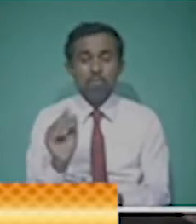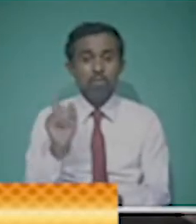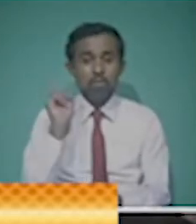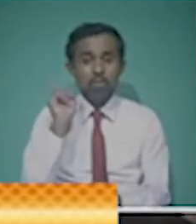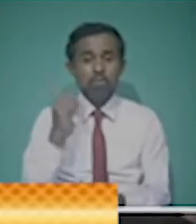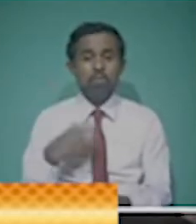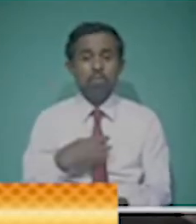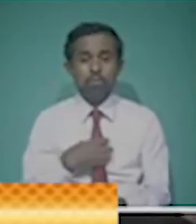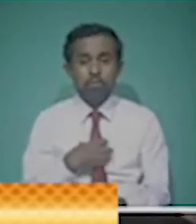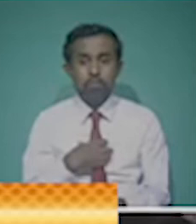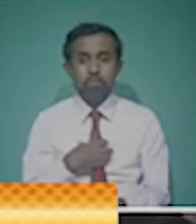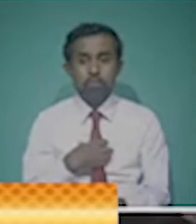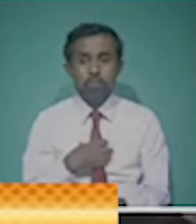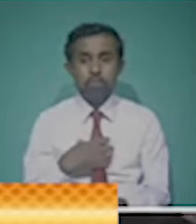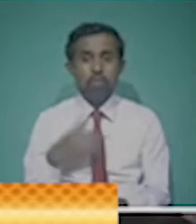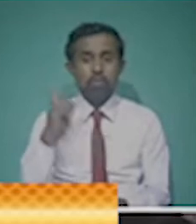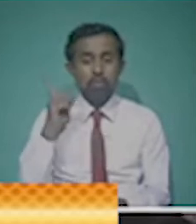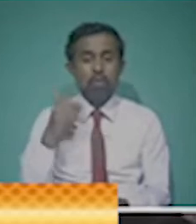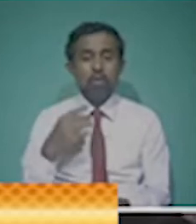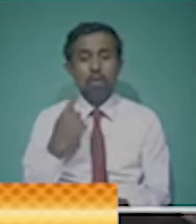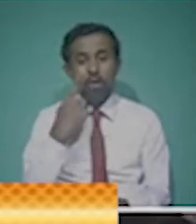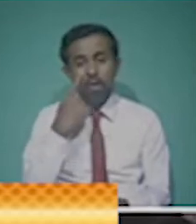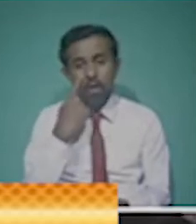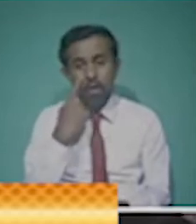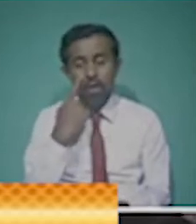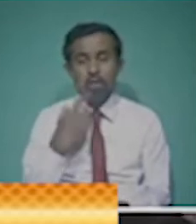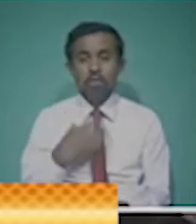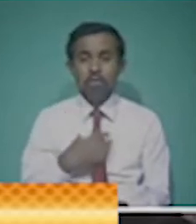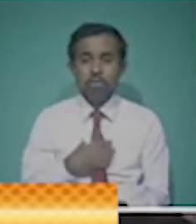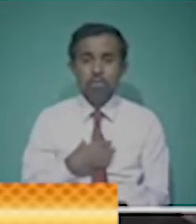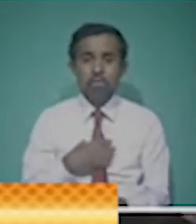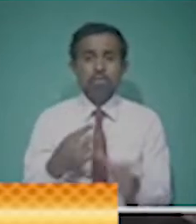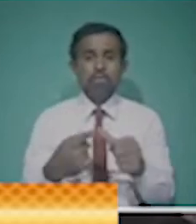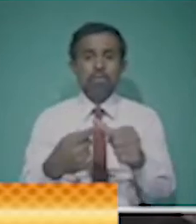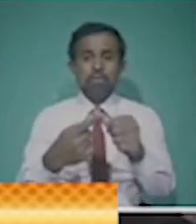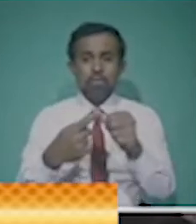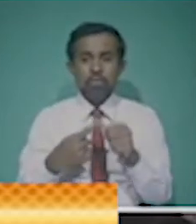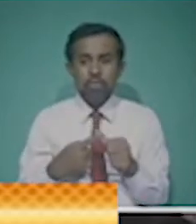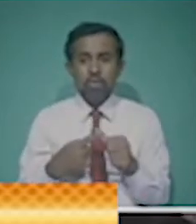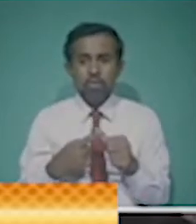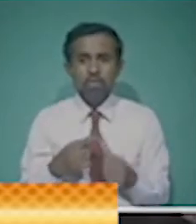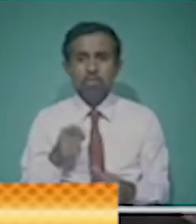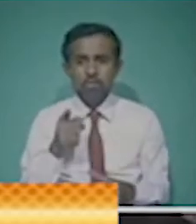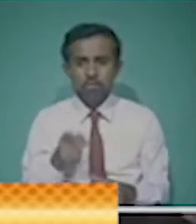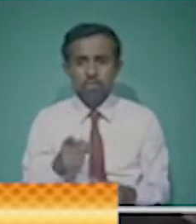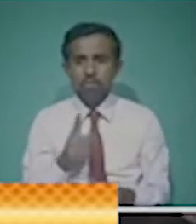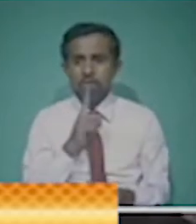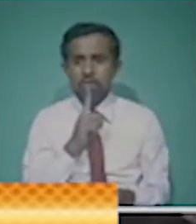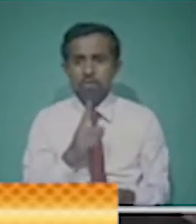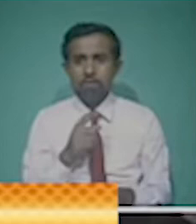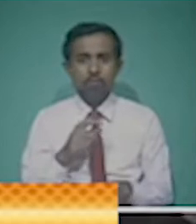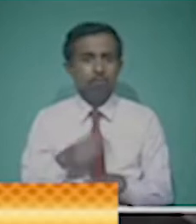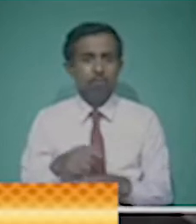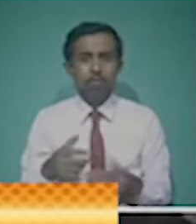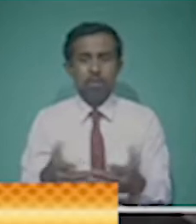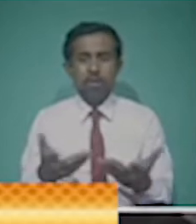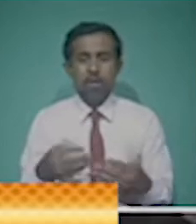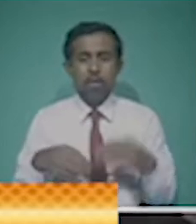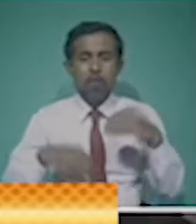இந்த நாட்டில் உள்ள அரசியலிலே பல மாற்றங்கள் வந்த பொழுதிலும் அதற்கான தீர்வு இதுவரைக்கும் கிடைக்கவில்லை. இந்த நாடு